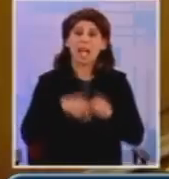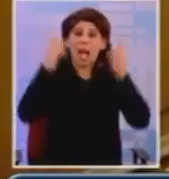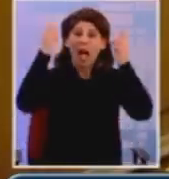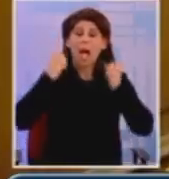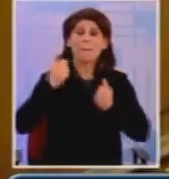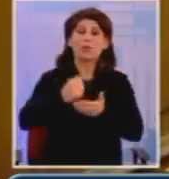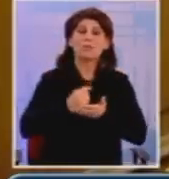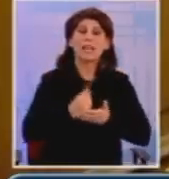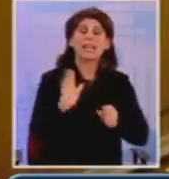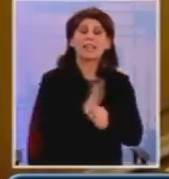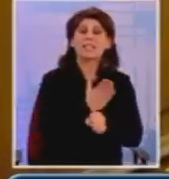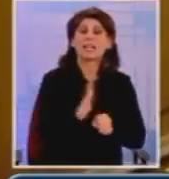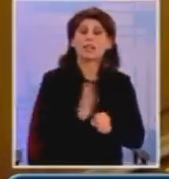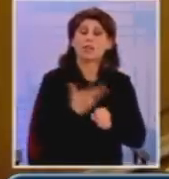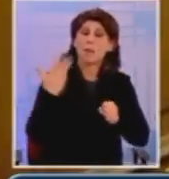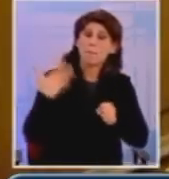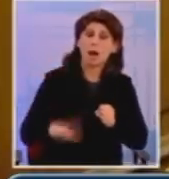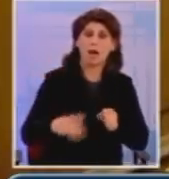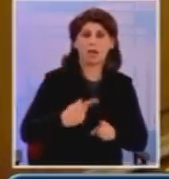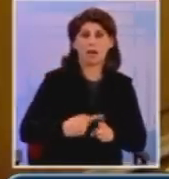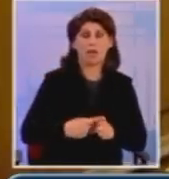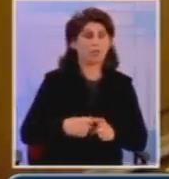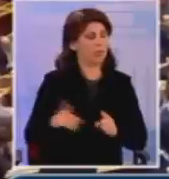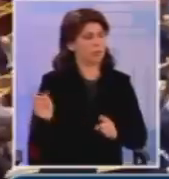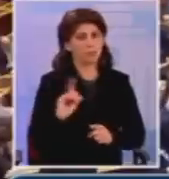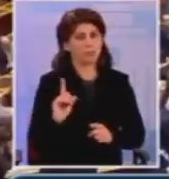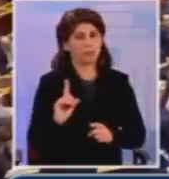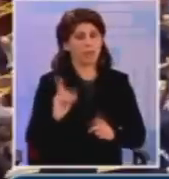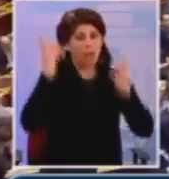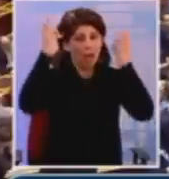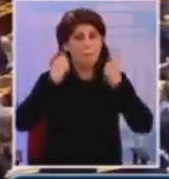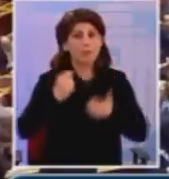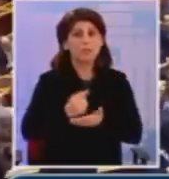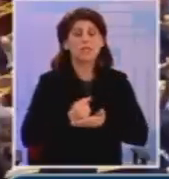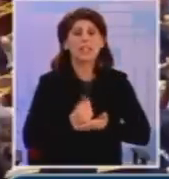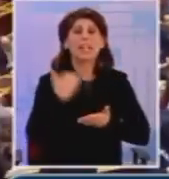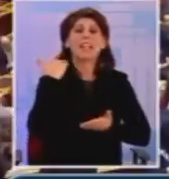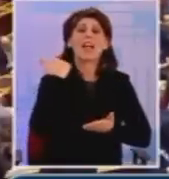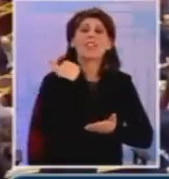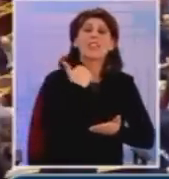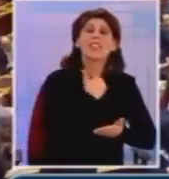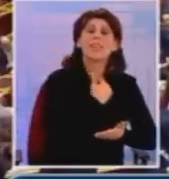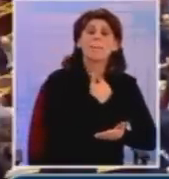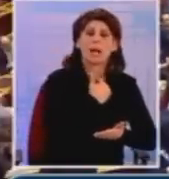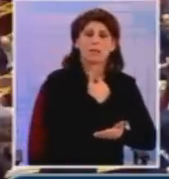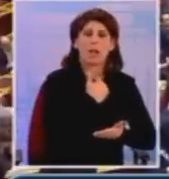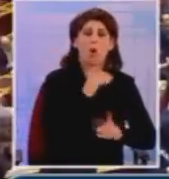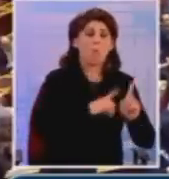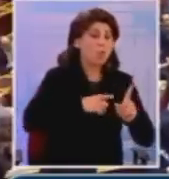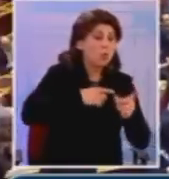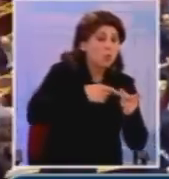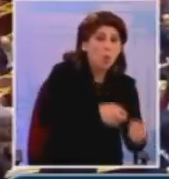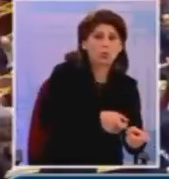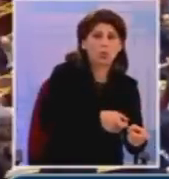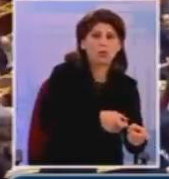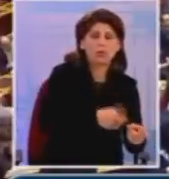αποζημιώσεις για τις καταστροφές που υπέστη η χώρα, αλλά αποζημιώσεις για τα θύματα του ναζισμού στην Ελλάδα.